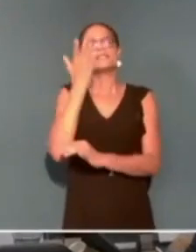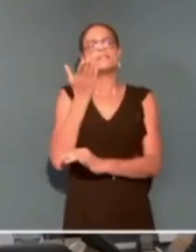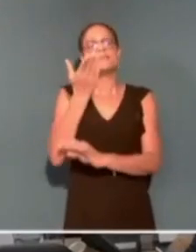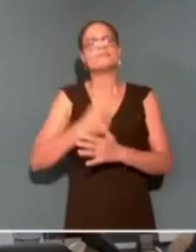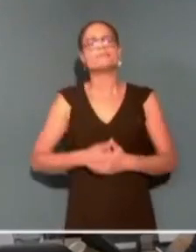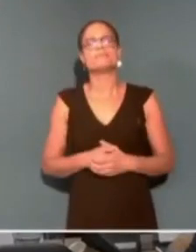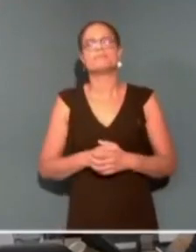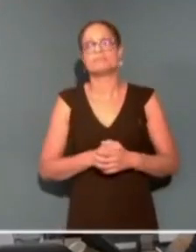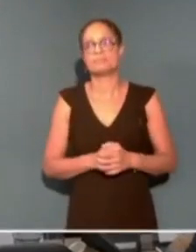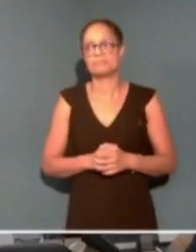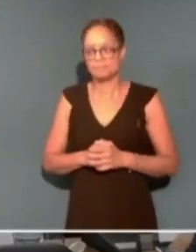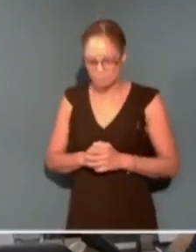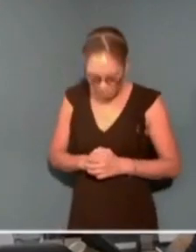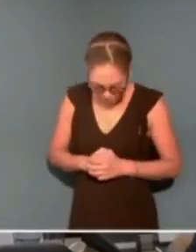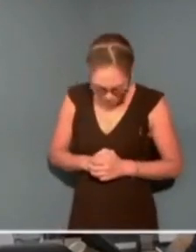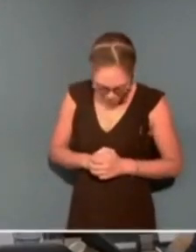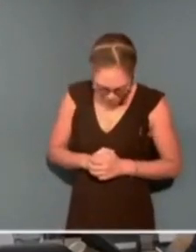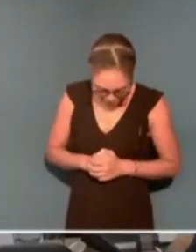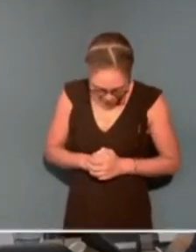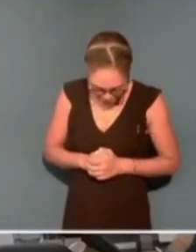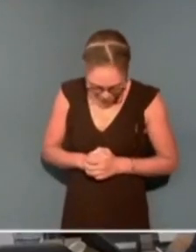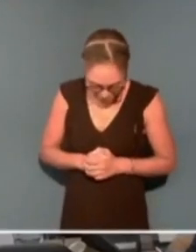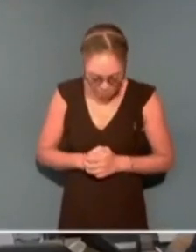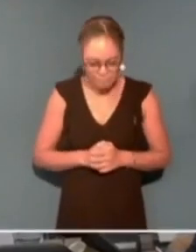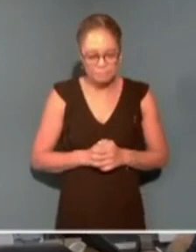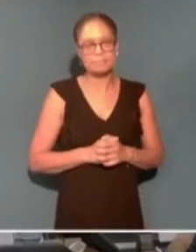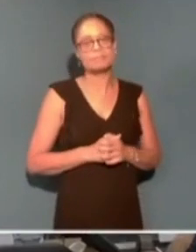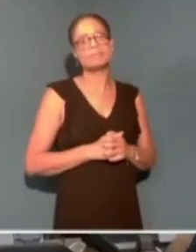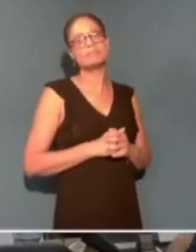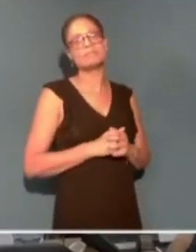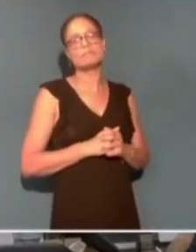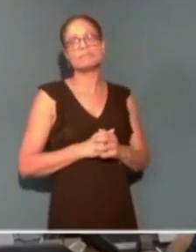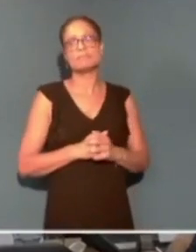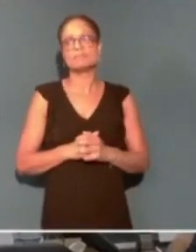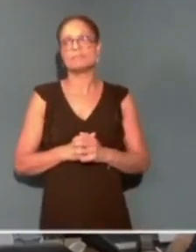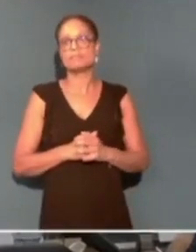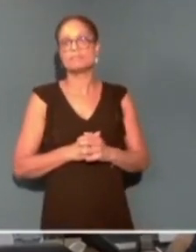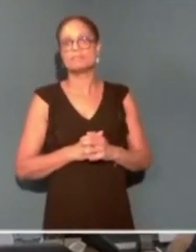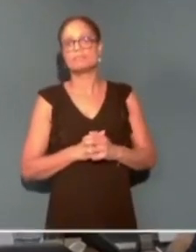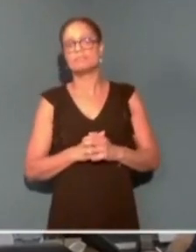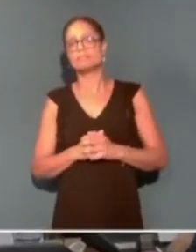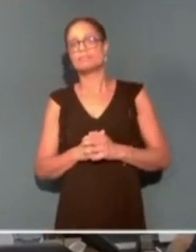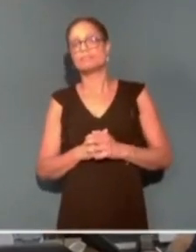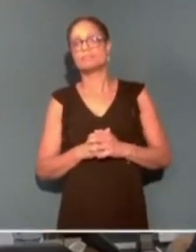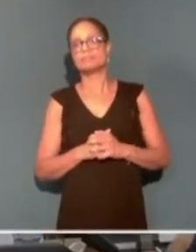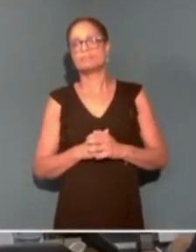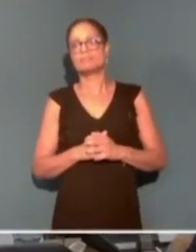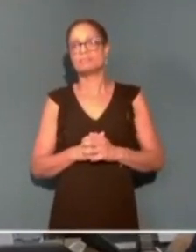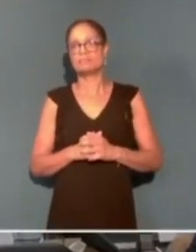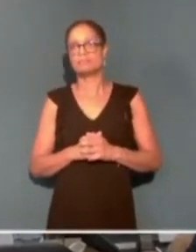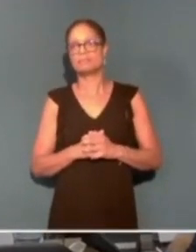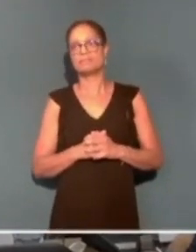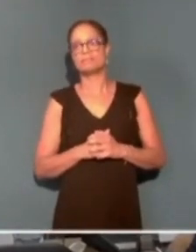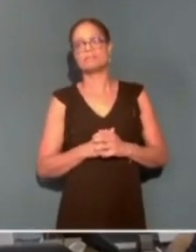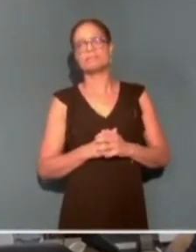Merci. Sur la dernière thématique. Pardon? J'ai dit non sur la dernière thématique. Non, je voulais qu'on fasse le point